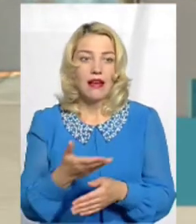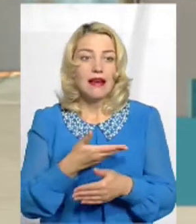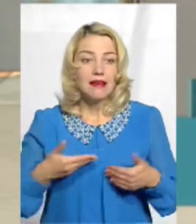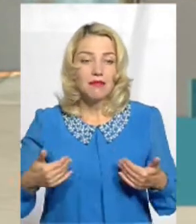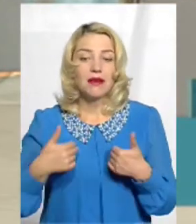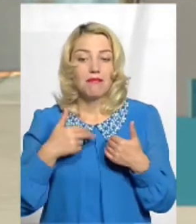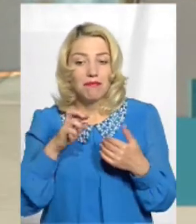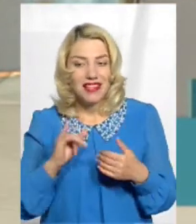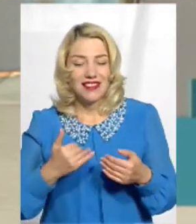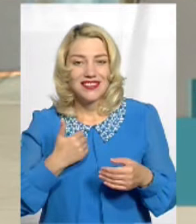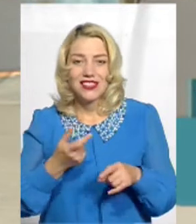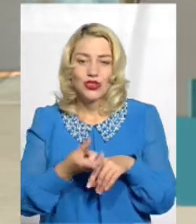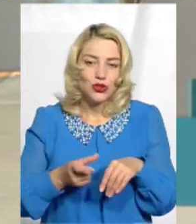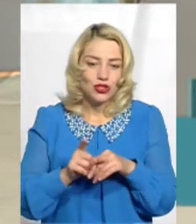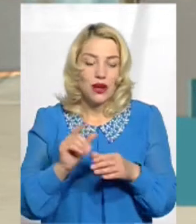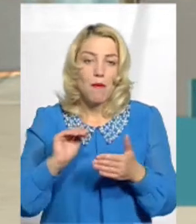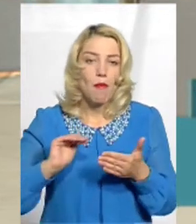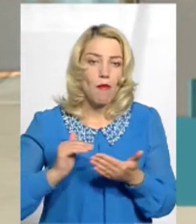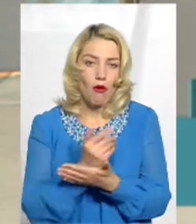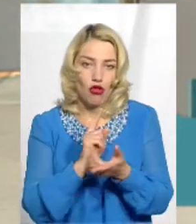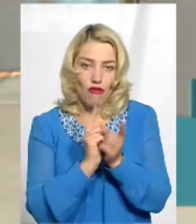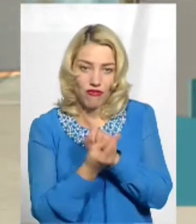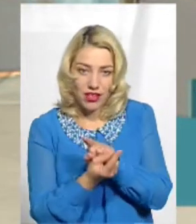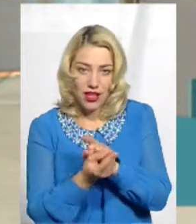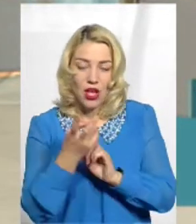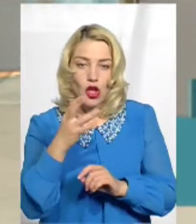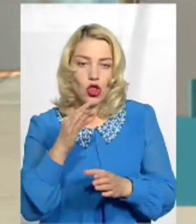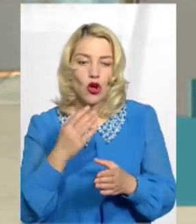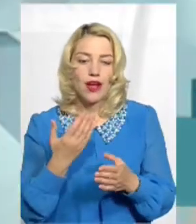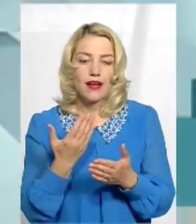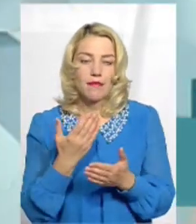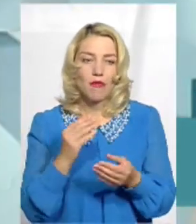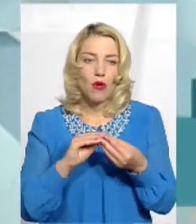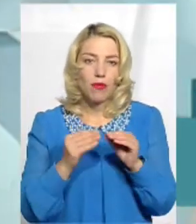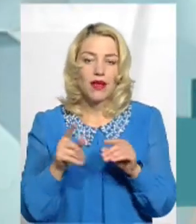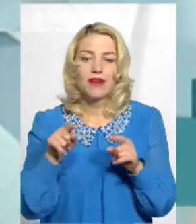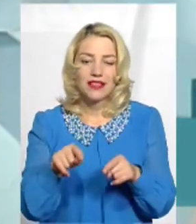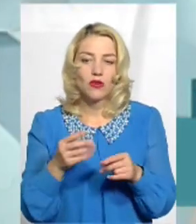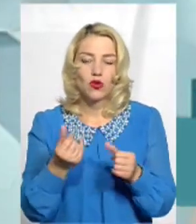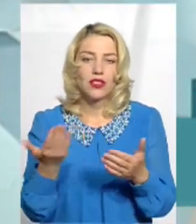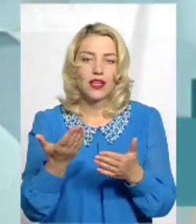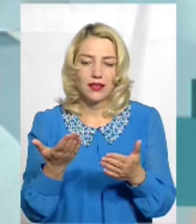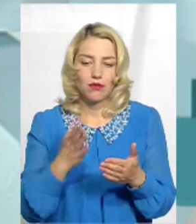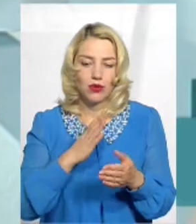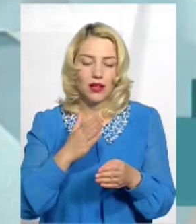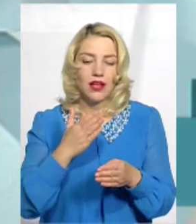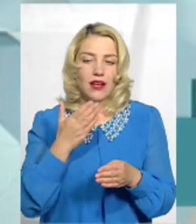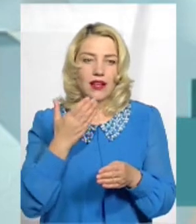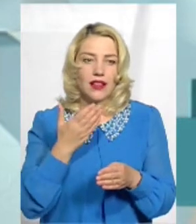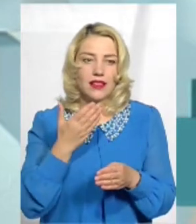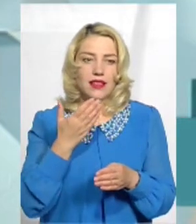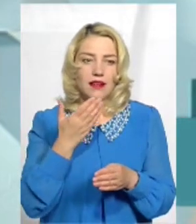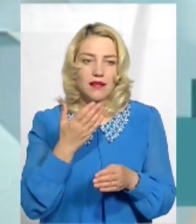дуже б хотіли б їх оновити, але є проблема, що ті кошти, які виділялися державою на придбання автобусів, не передбачалися